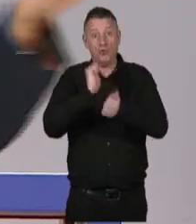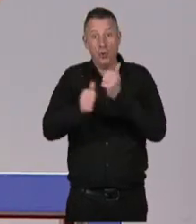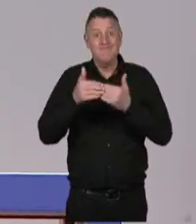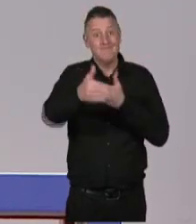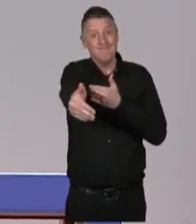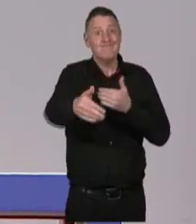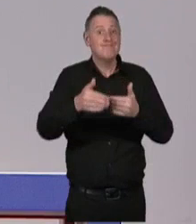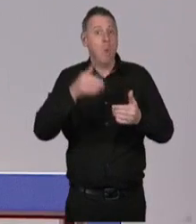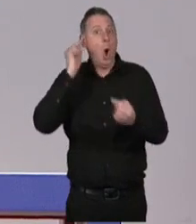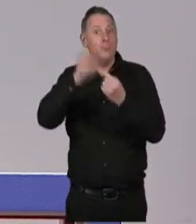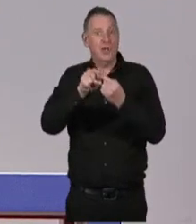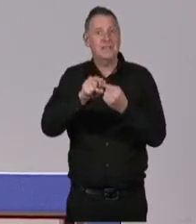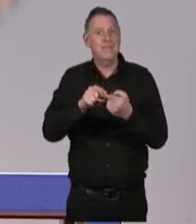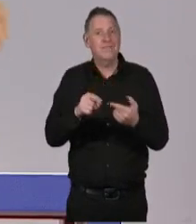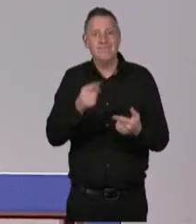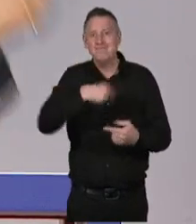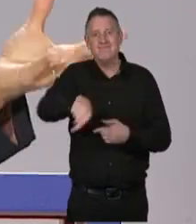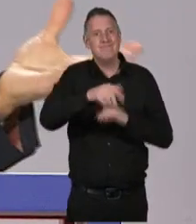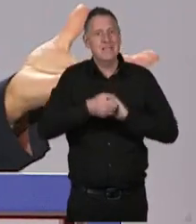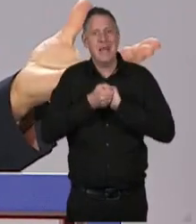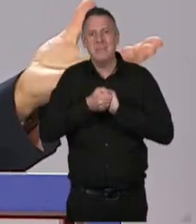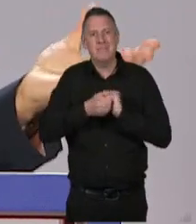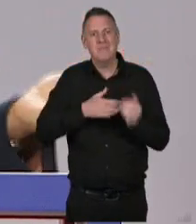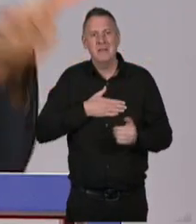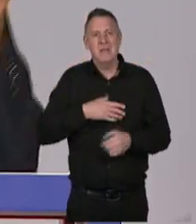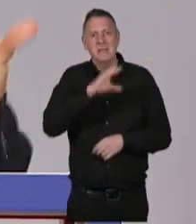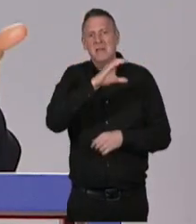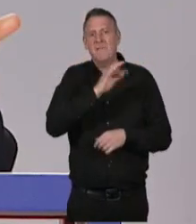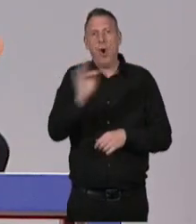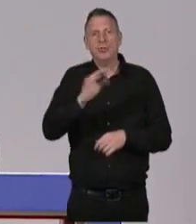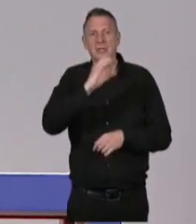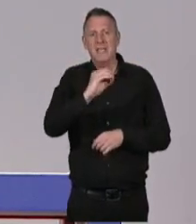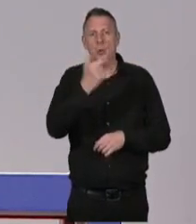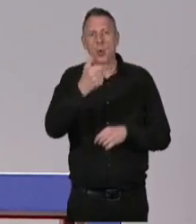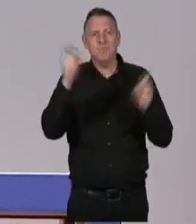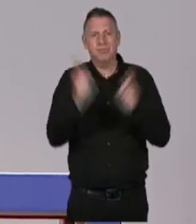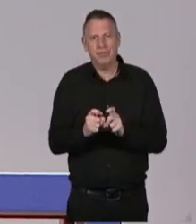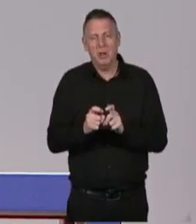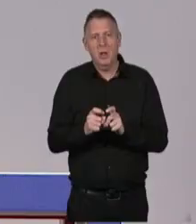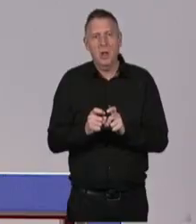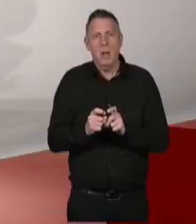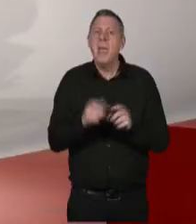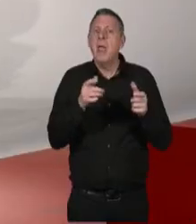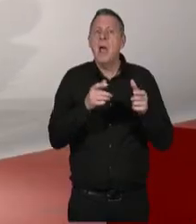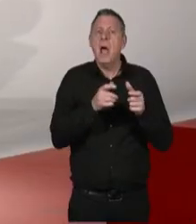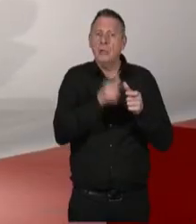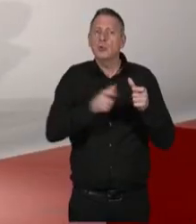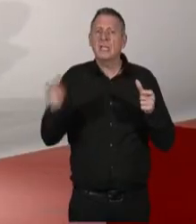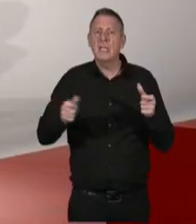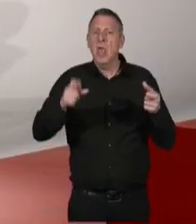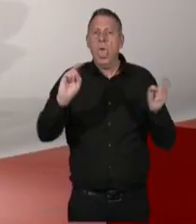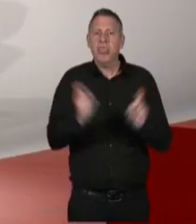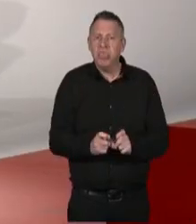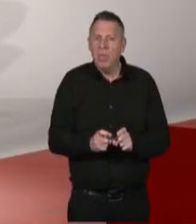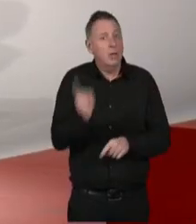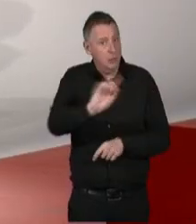Tout l'enjeu, mes amis, sera de décarboner la France sans tomber dans la décroissance. C'est